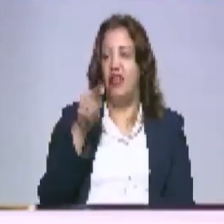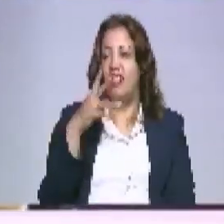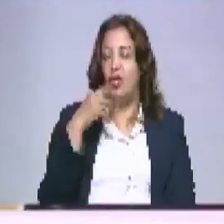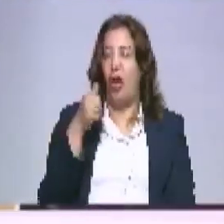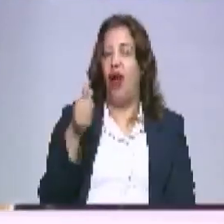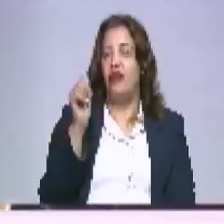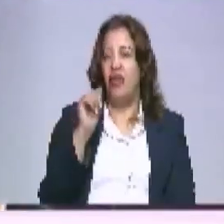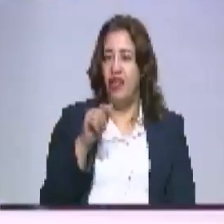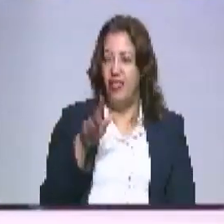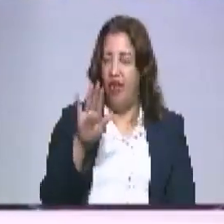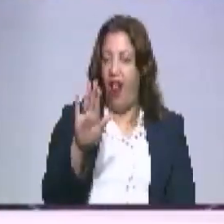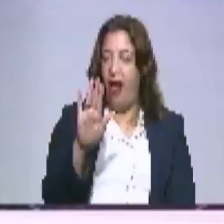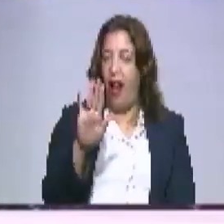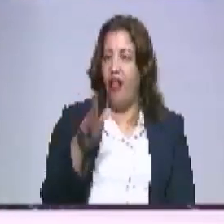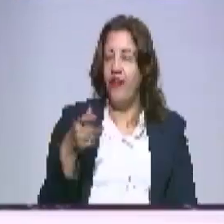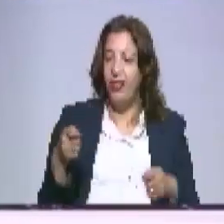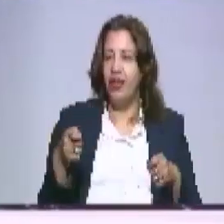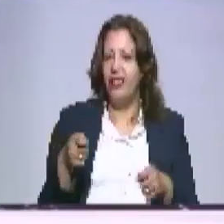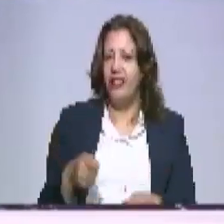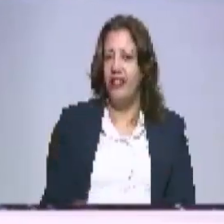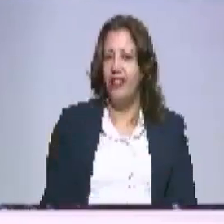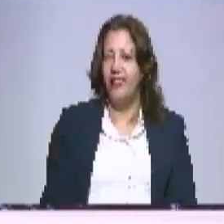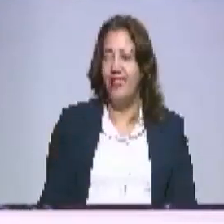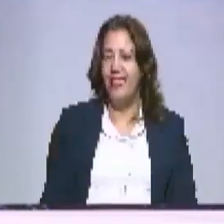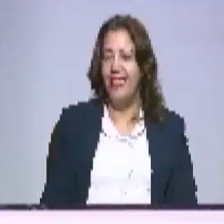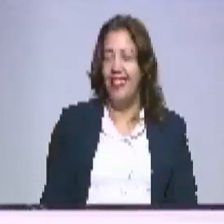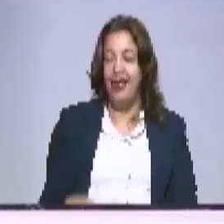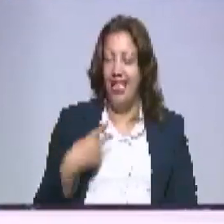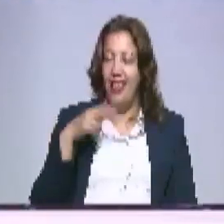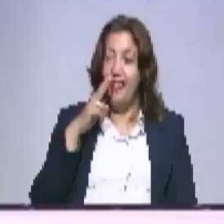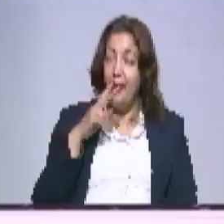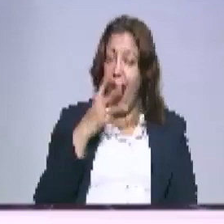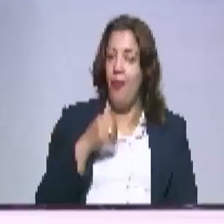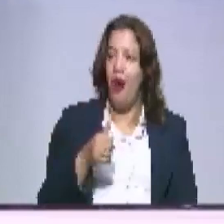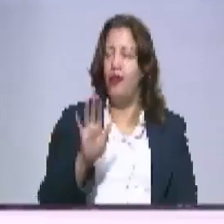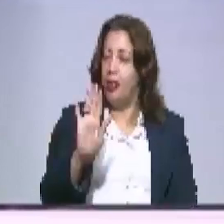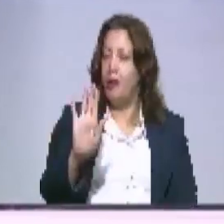زي ما هي. ايه بقى؟ لان انا اكتشفت انها جميله قوي.